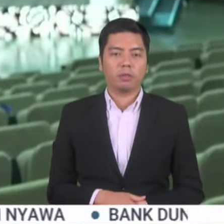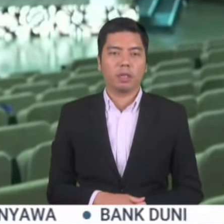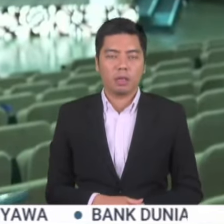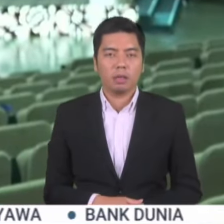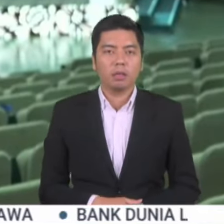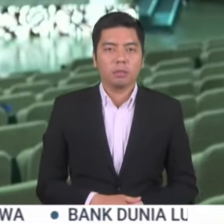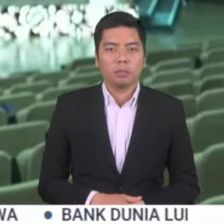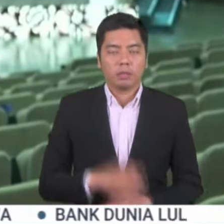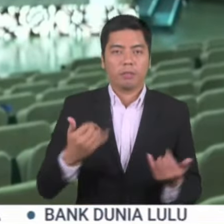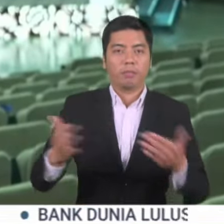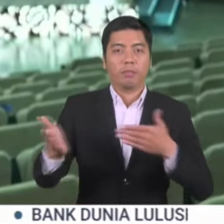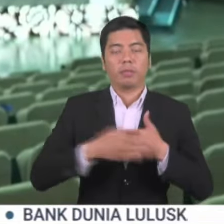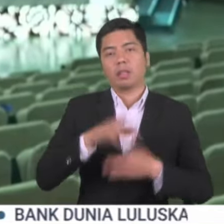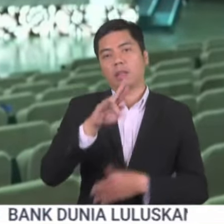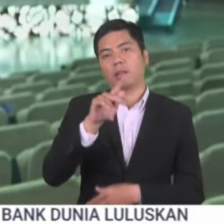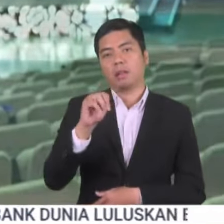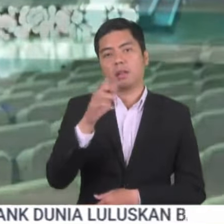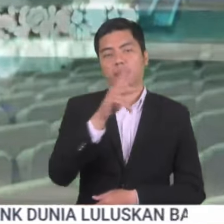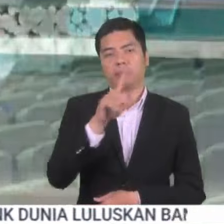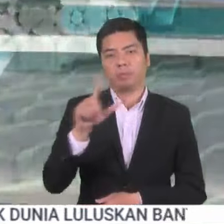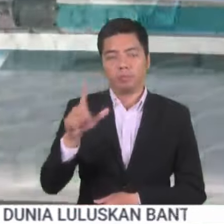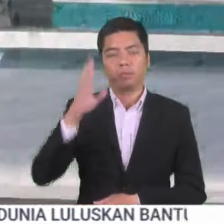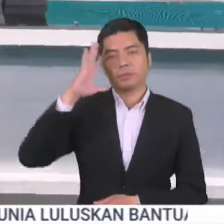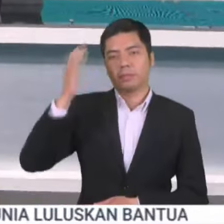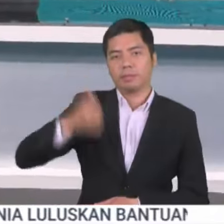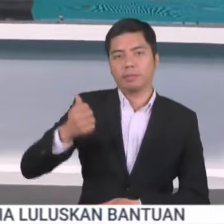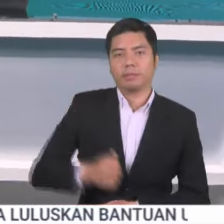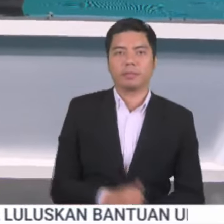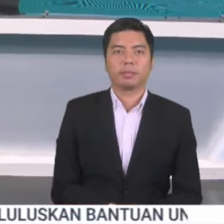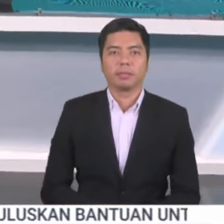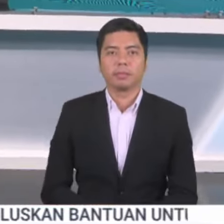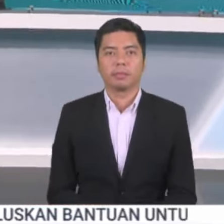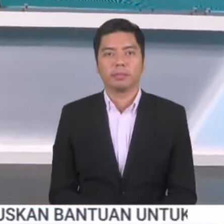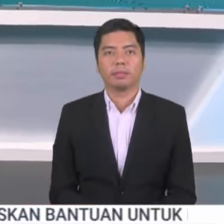Kuala Lumpur kembali ke Angkasa Puri, Kota Media. Assalamualaikum.